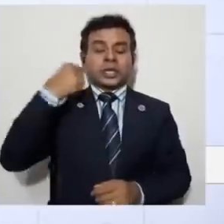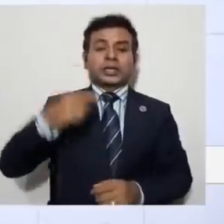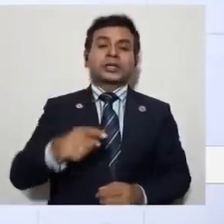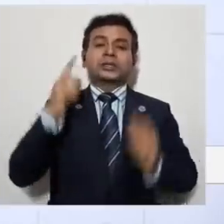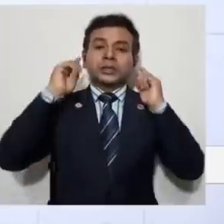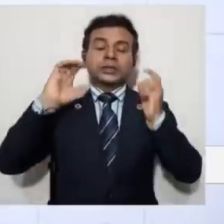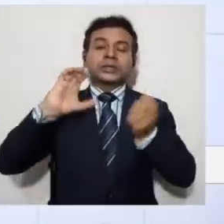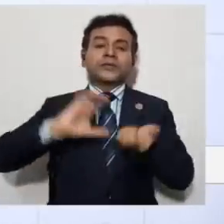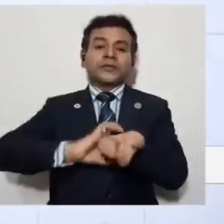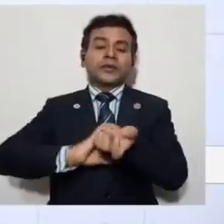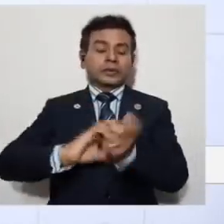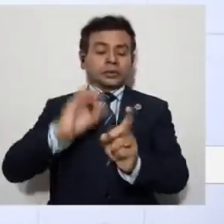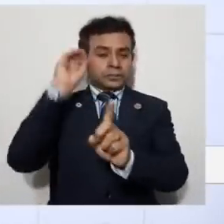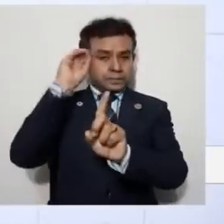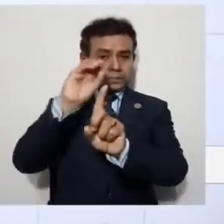আমরা হটলাইনে